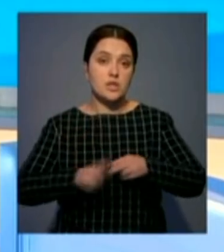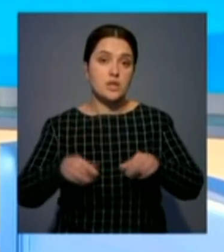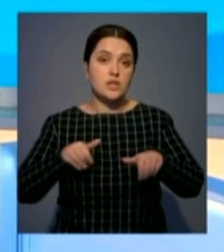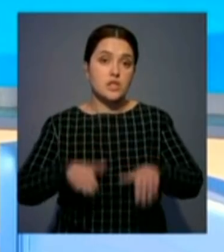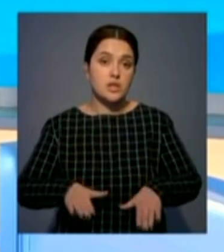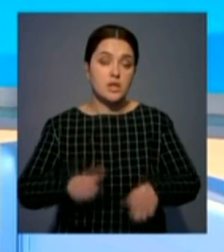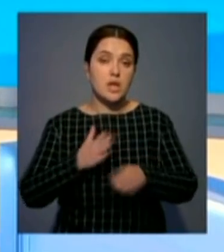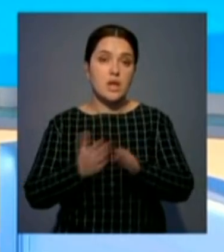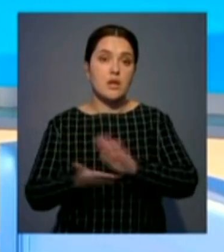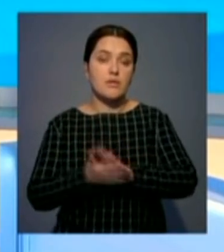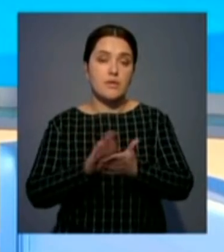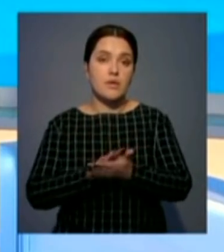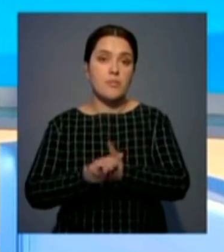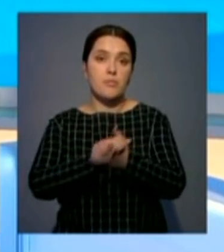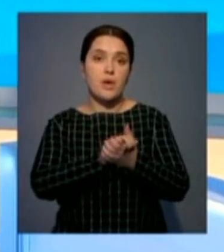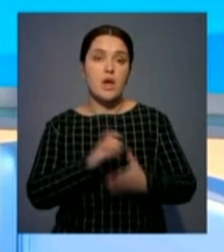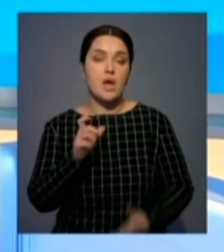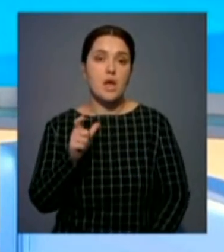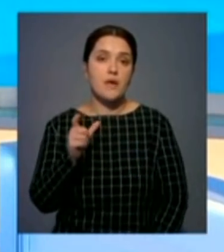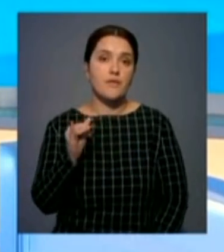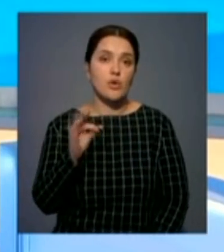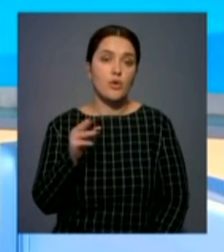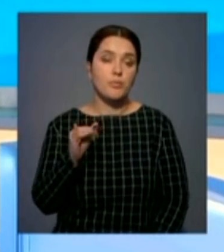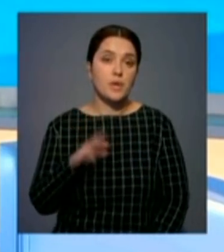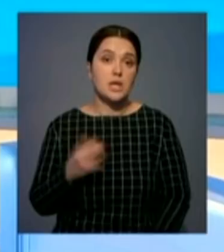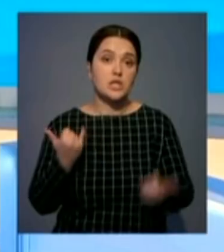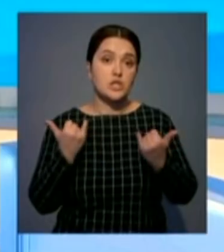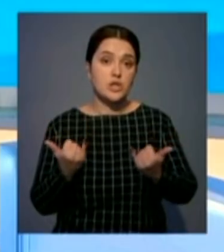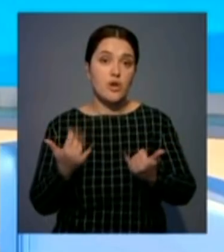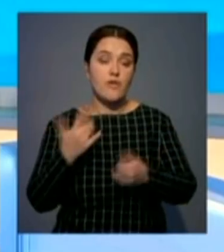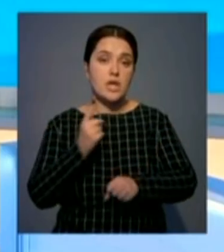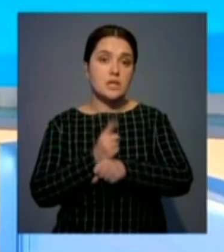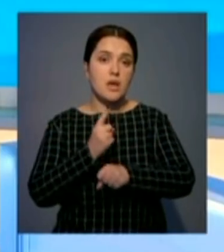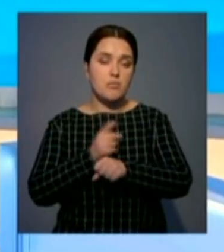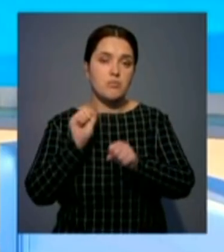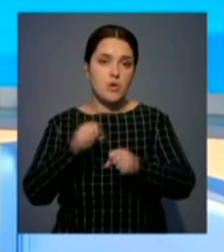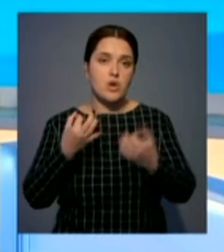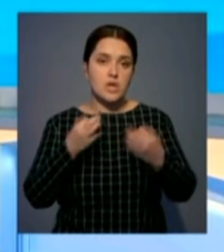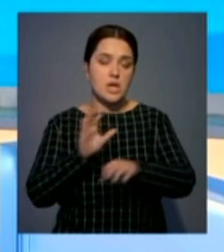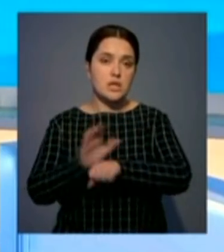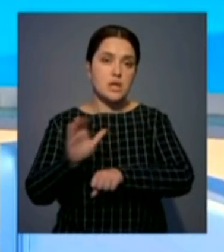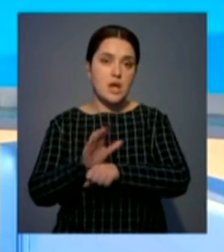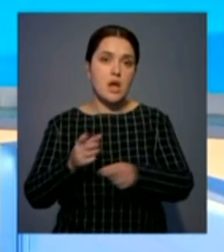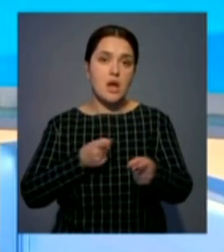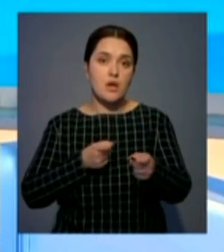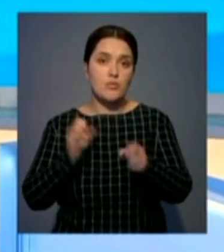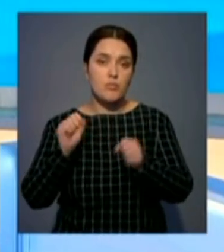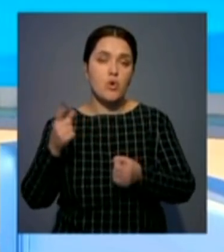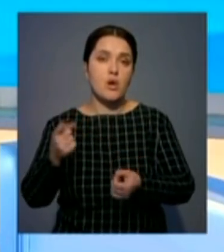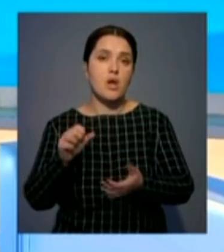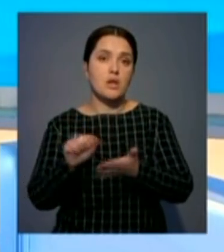как власти страны заключили мир с Эфиопией. Теперь с Эритреи сняты запреты на поставки оружия, размораживаются